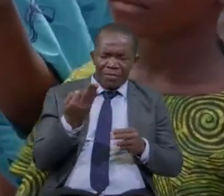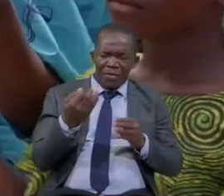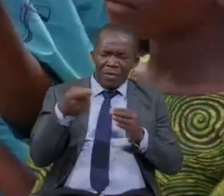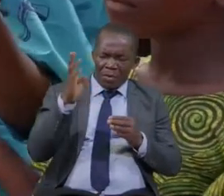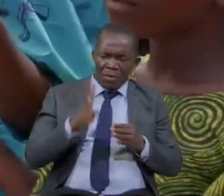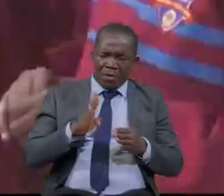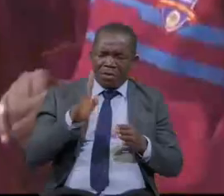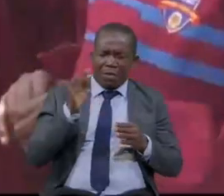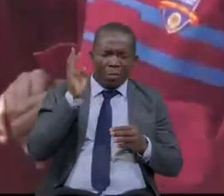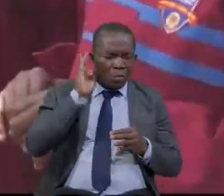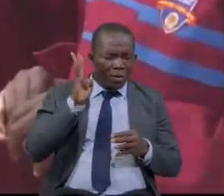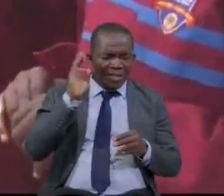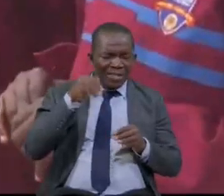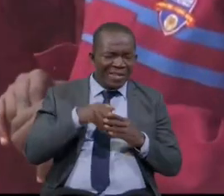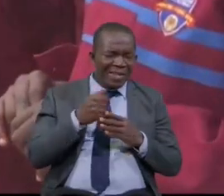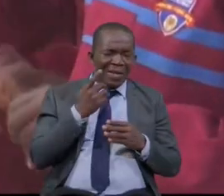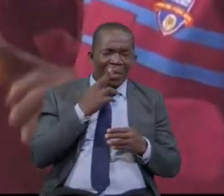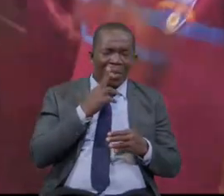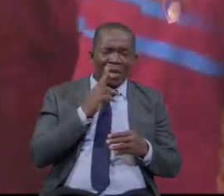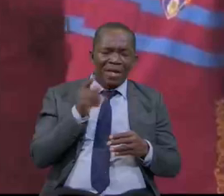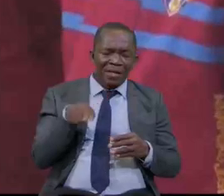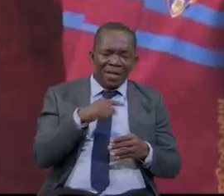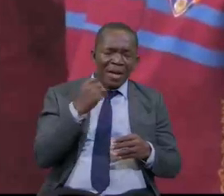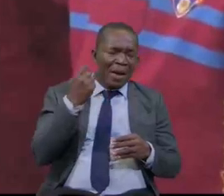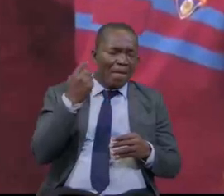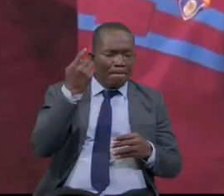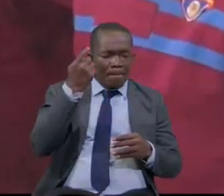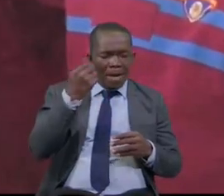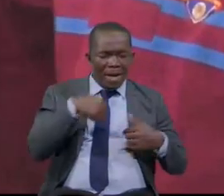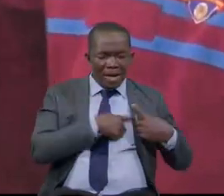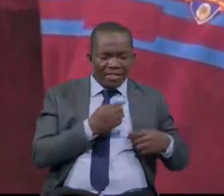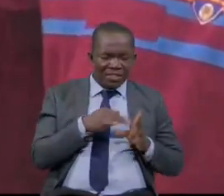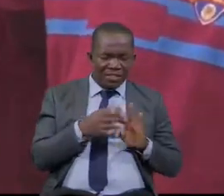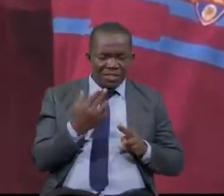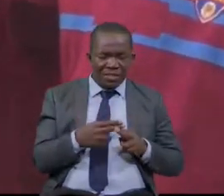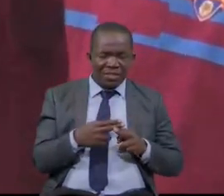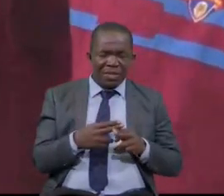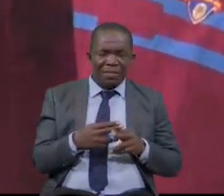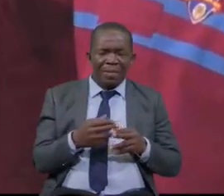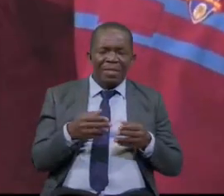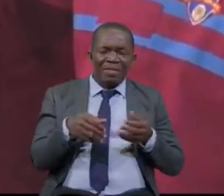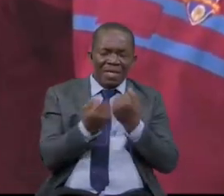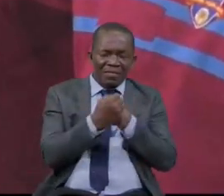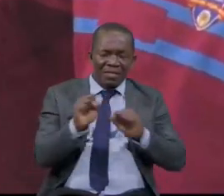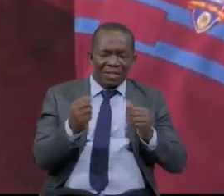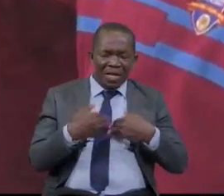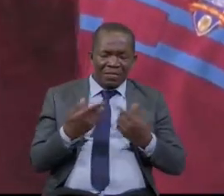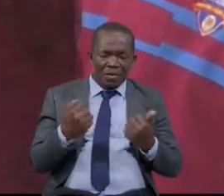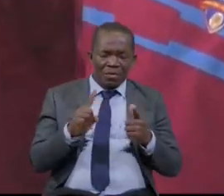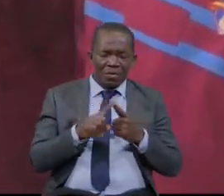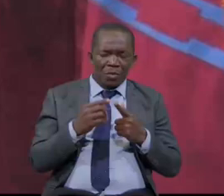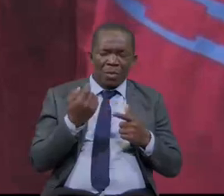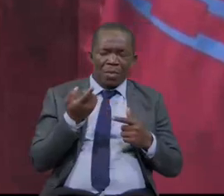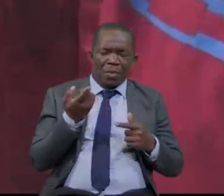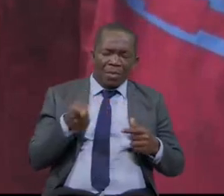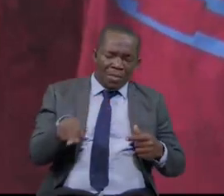sont pardonnés. Le salut est venu, s'établit dans leur cœur. Et je prie, Seigneur, pour ceux